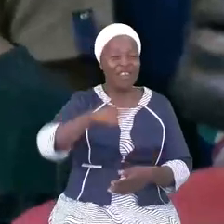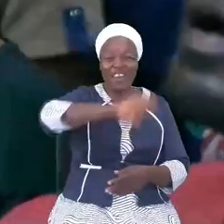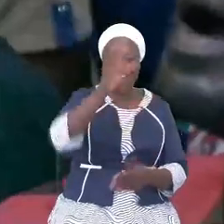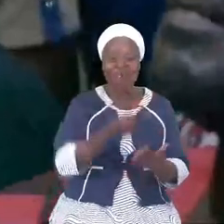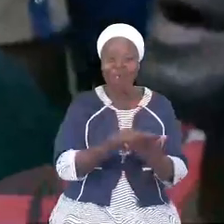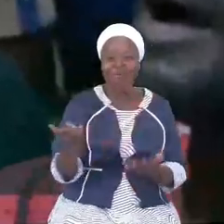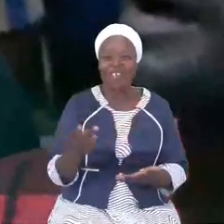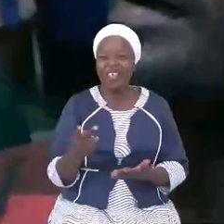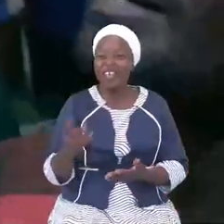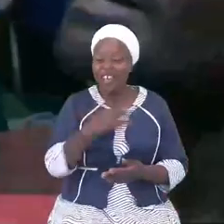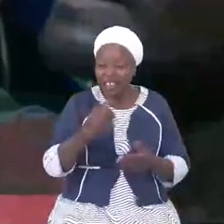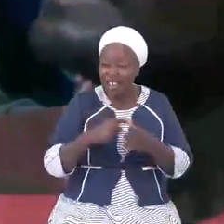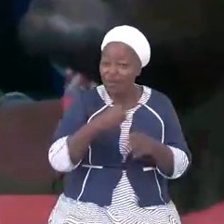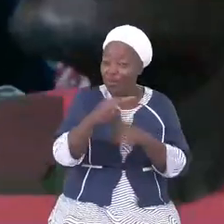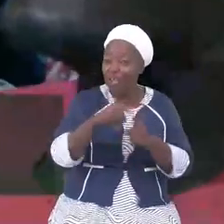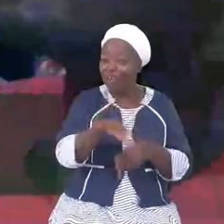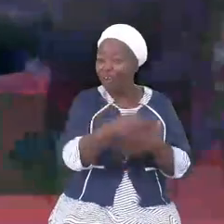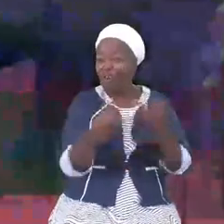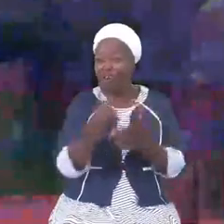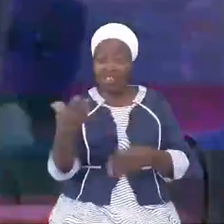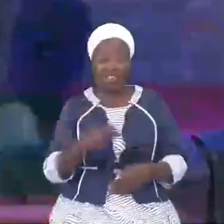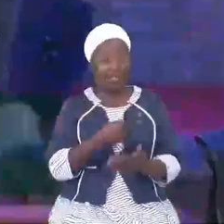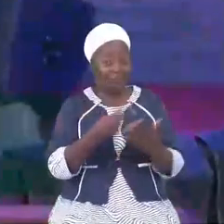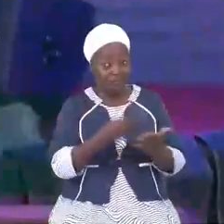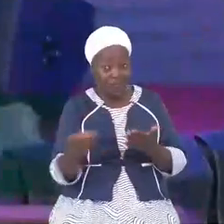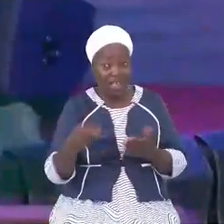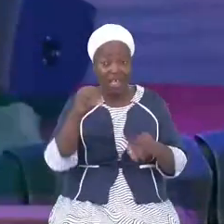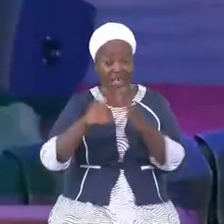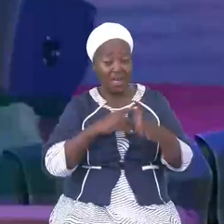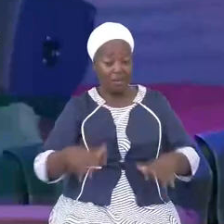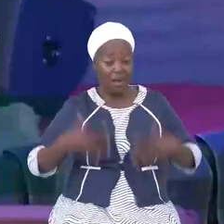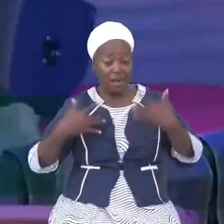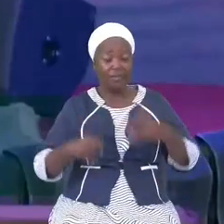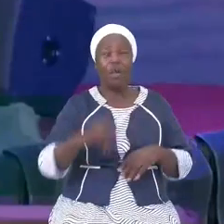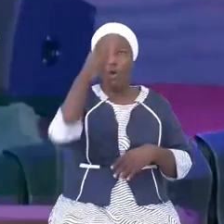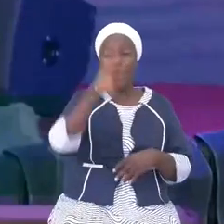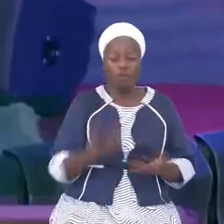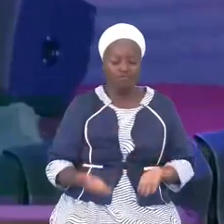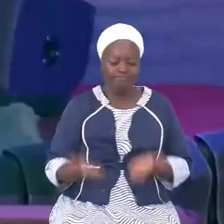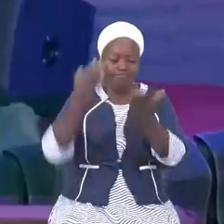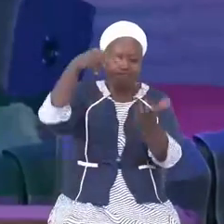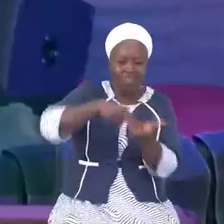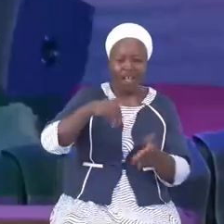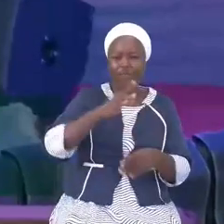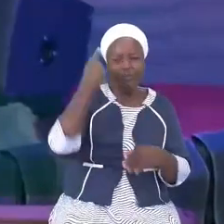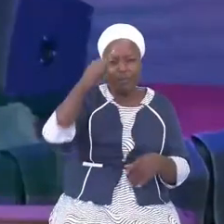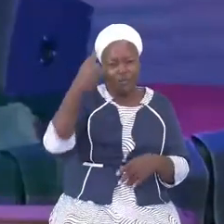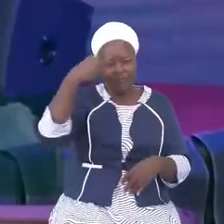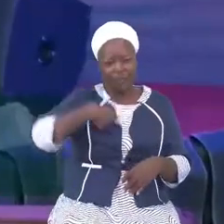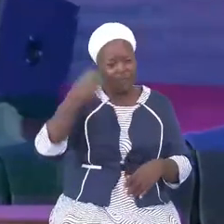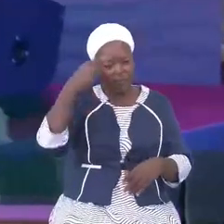Et quand toute autre chose a échoué dans nos vies, Dieu se lèvera pour toi, pour moi, pour nous.